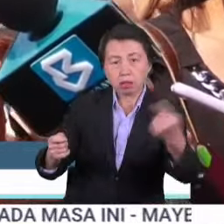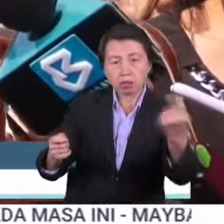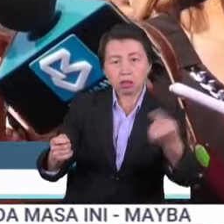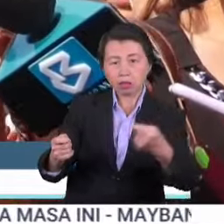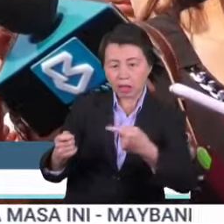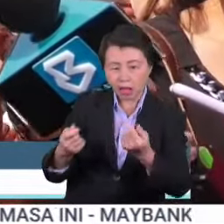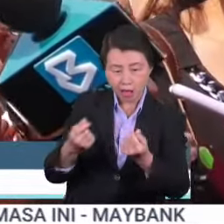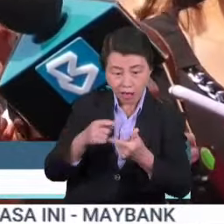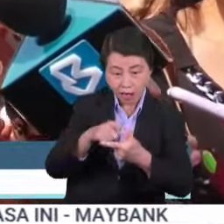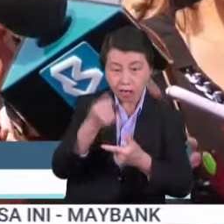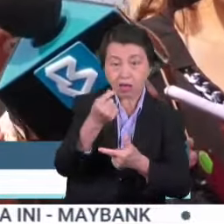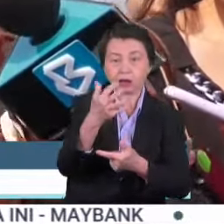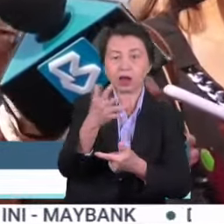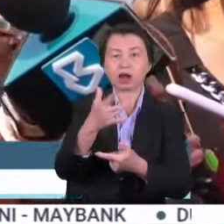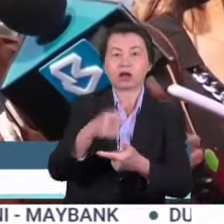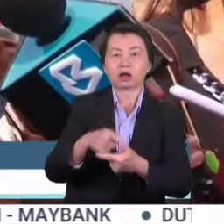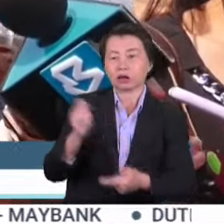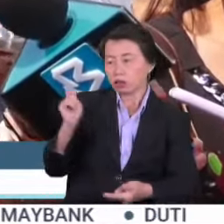tu